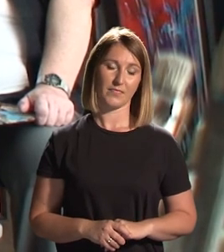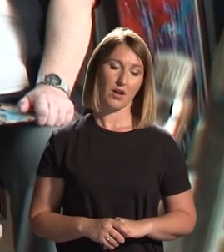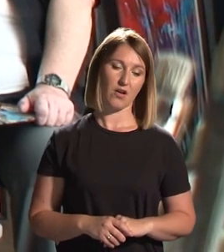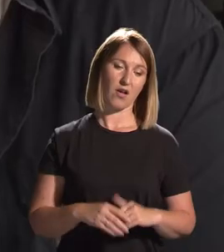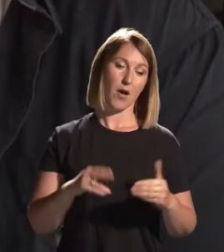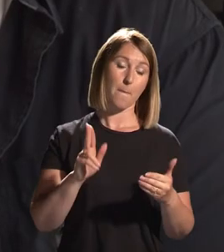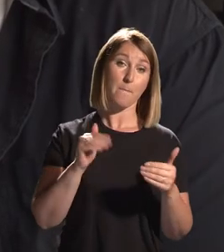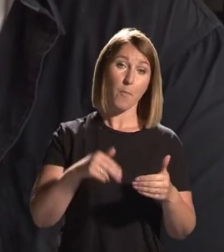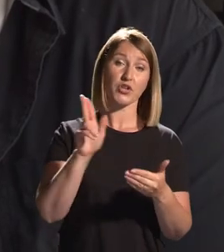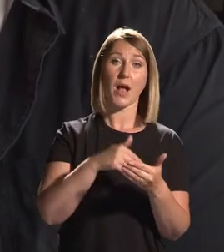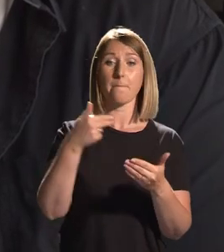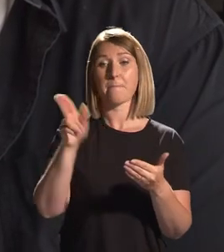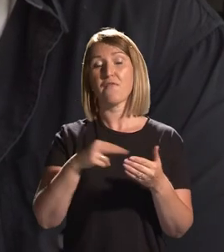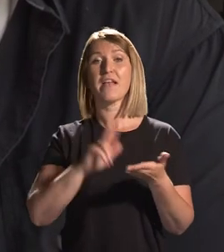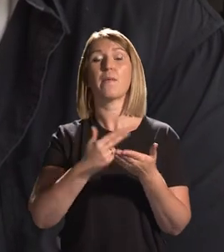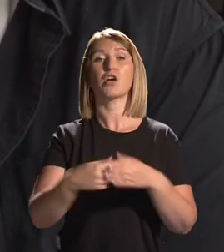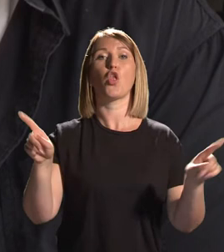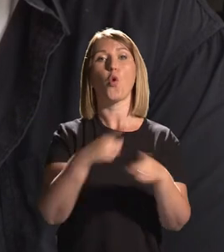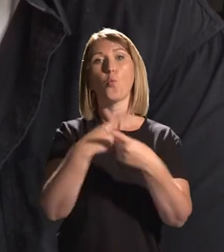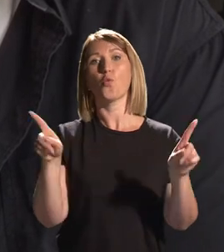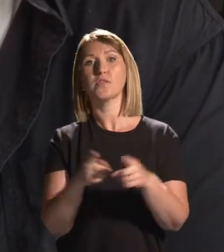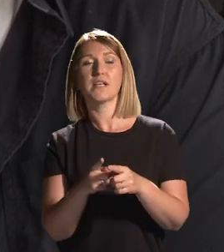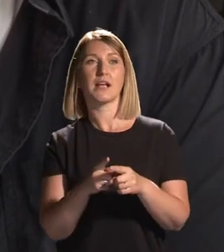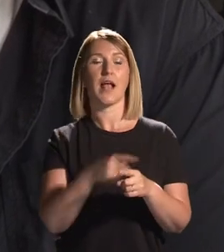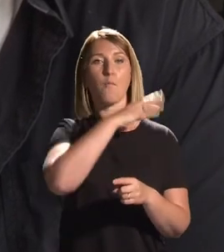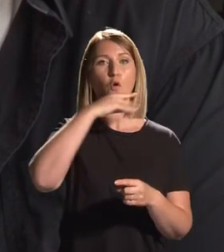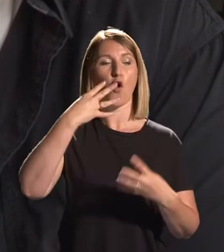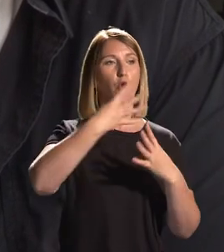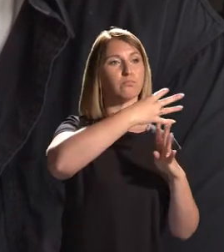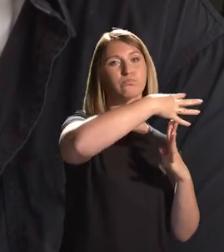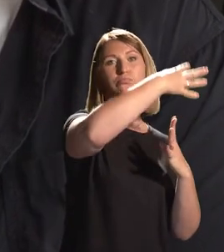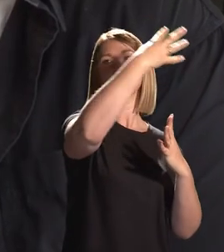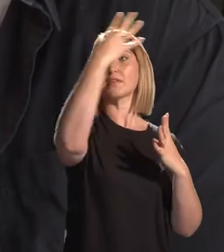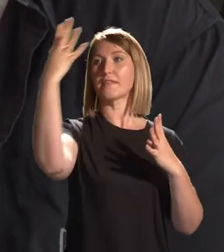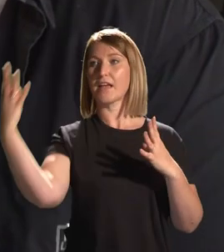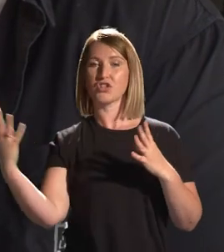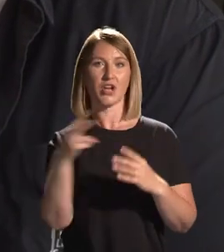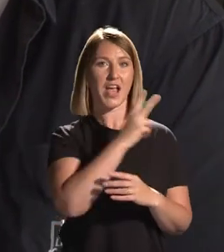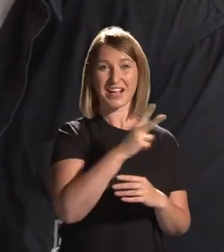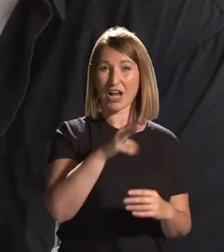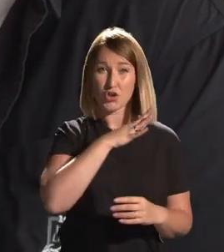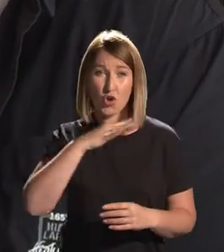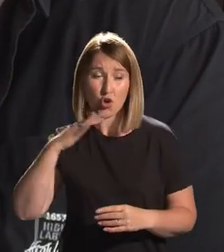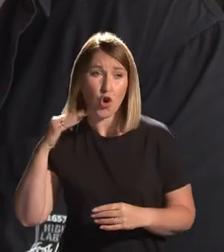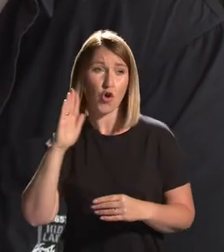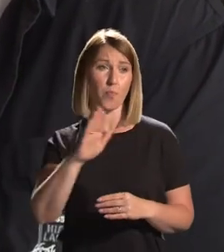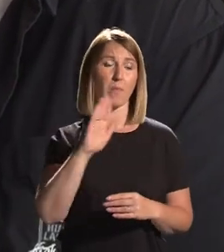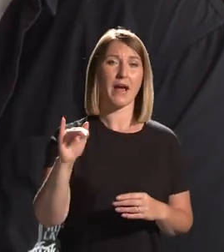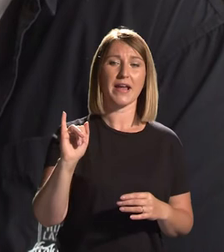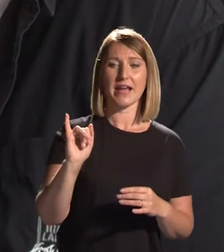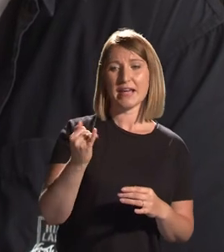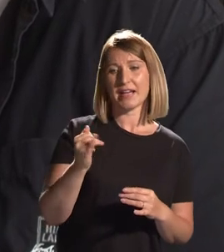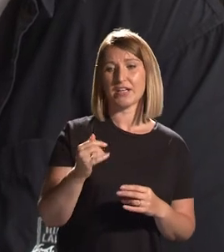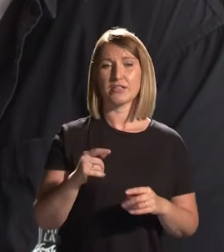muzykę, no, kolor tęczy. Każda barwa ma jakieś natężenie,